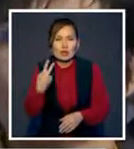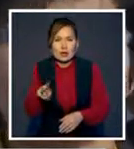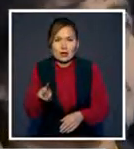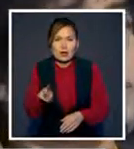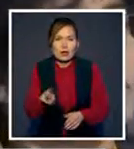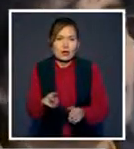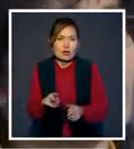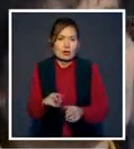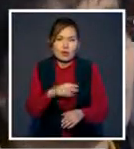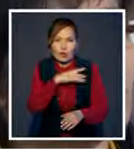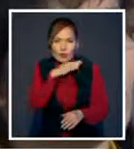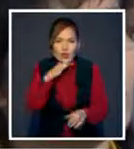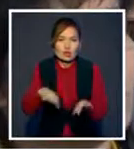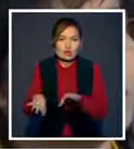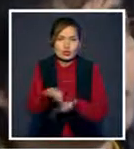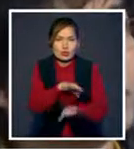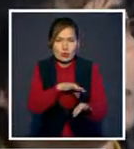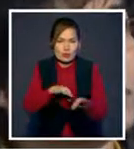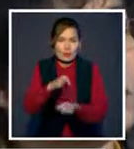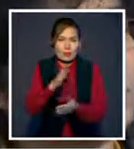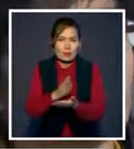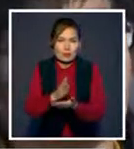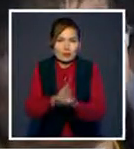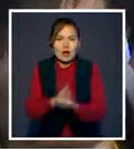120-дан астам жобалардың ішінде бизнесмендер осы